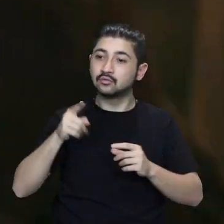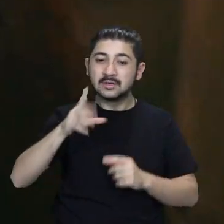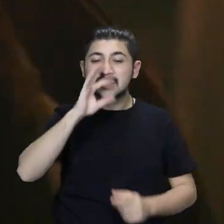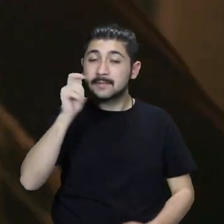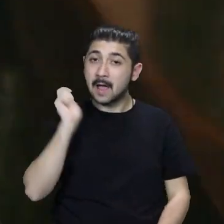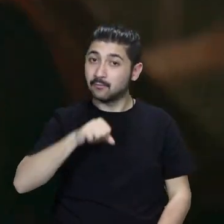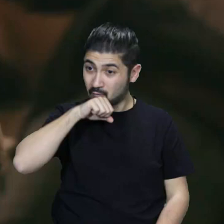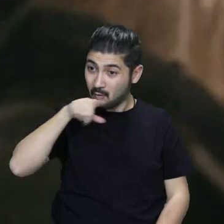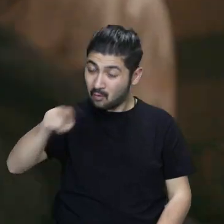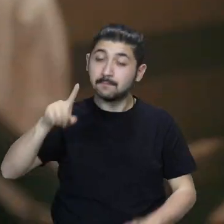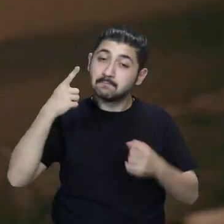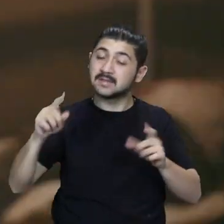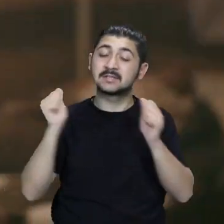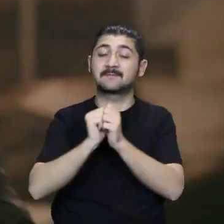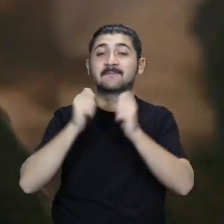Fatma babasının yanına gitti.